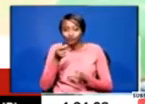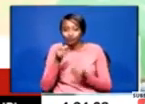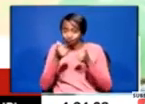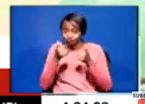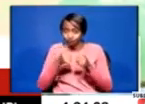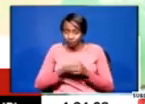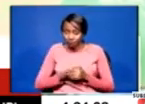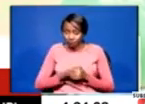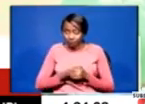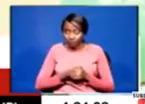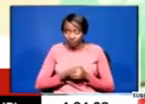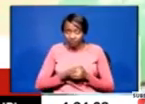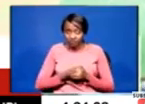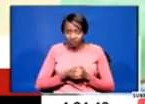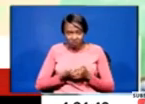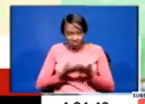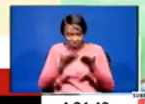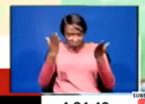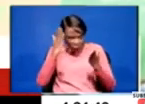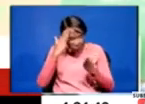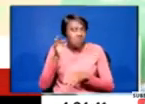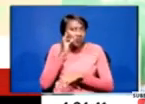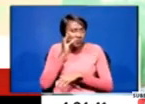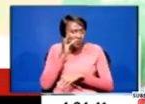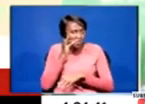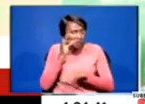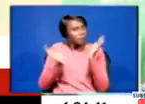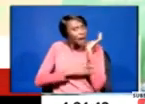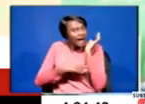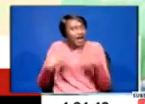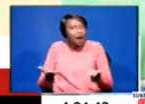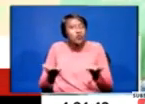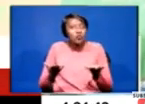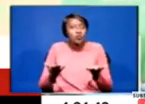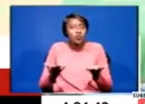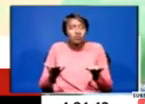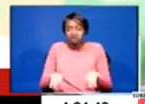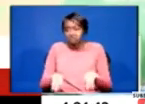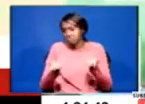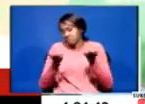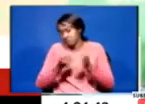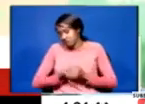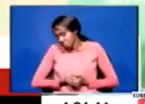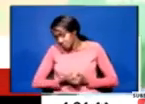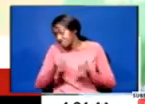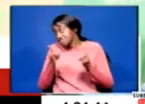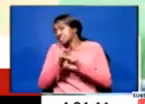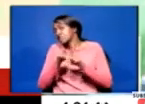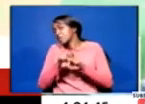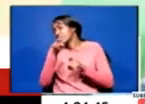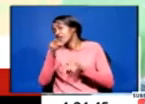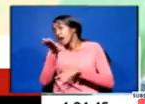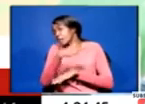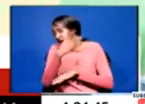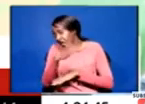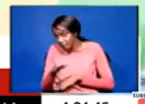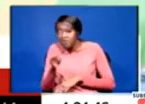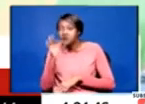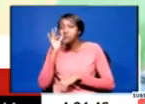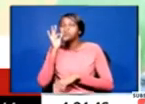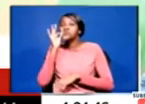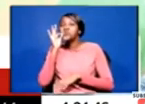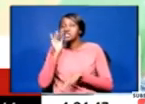Si watu wanavuta bangi. Kwani bangi ni mbaya kwa nani? Sata kina nani wanavutanga huko kwa parliament. Alafu sasa juzi